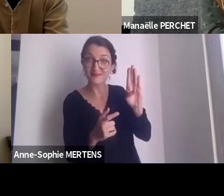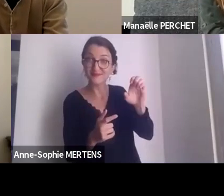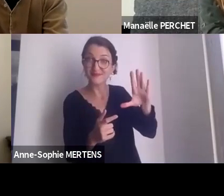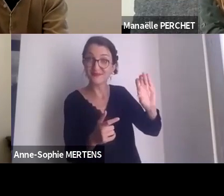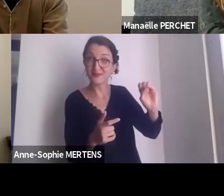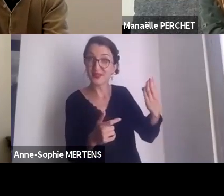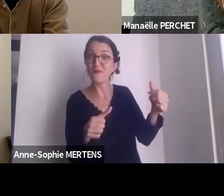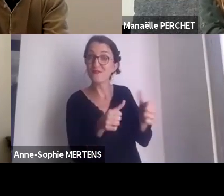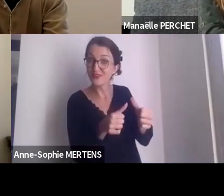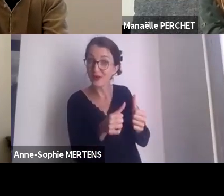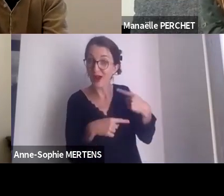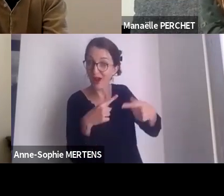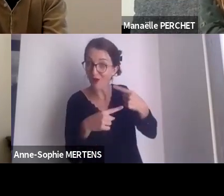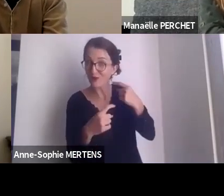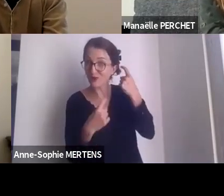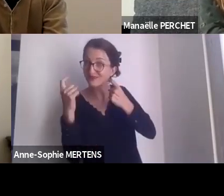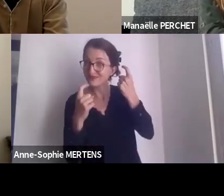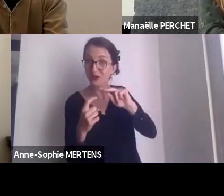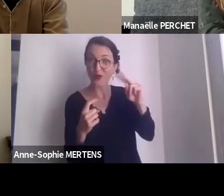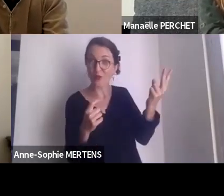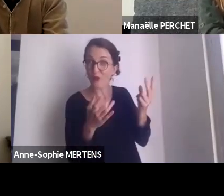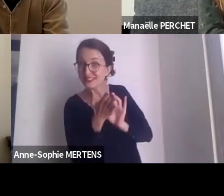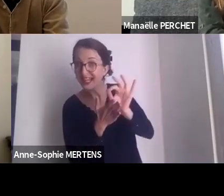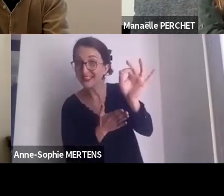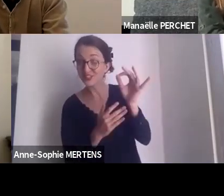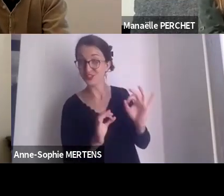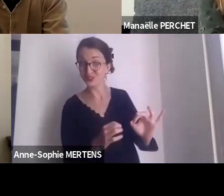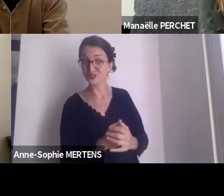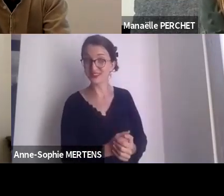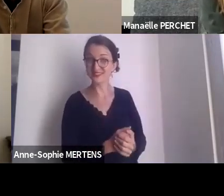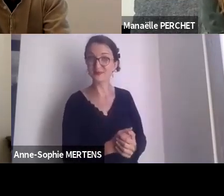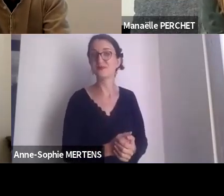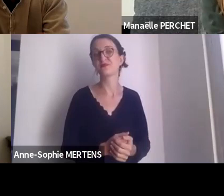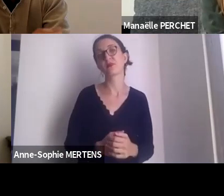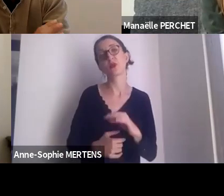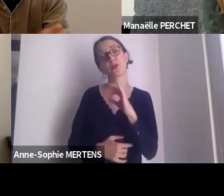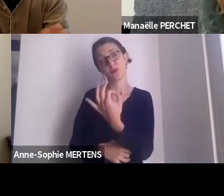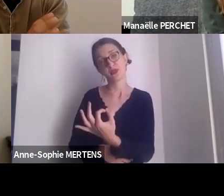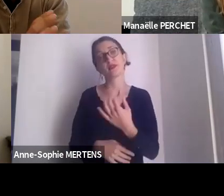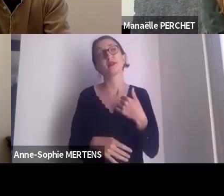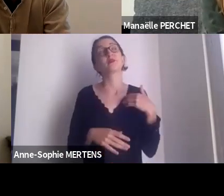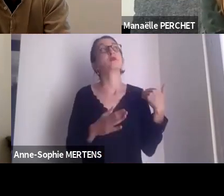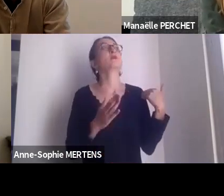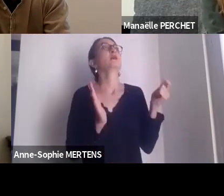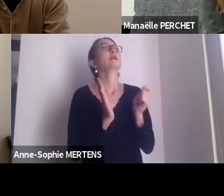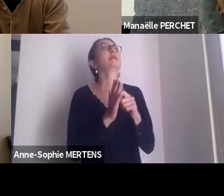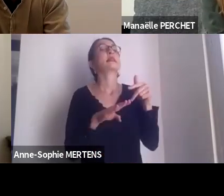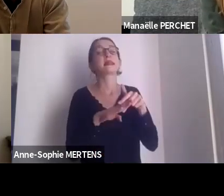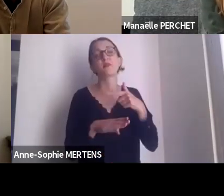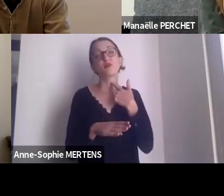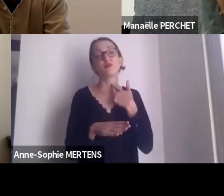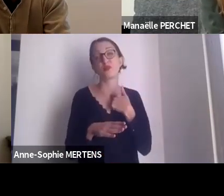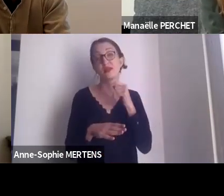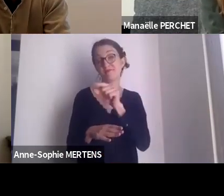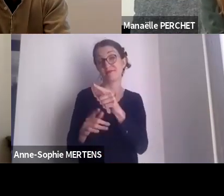encore autre chose ? Comment ça se passe pour toi ? Oui, alors, on est en train, bon, là, depuis début juin, franchement, tout ce marché-là s'est écroulé. Hein.